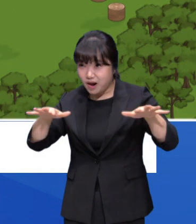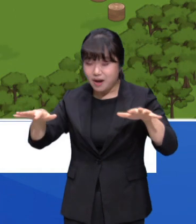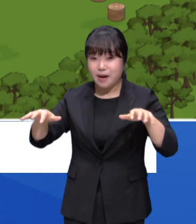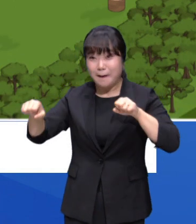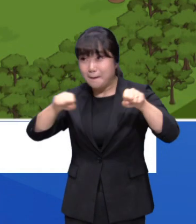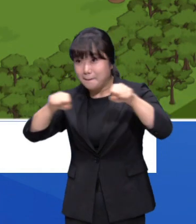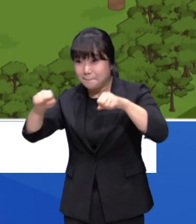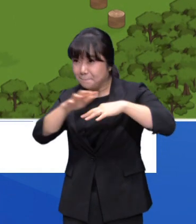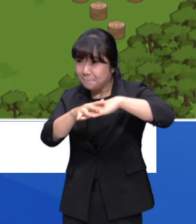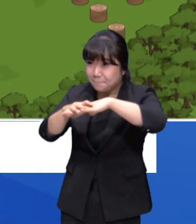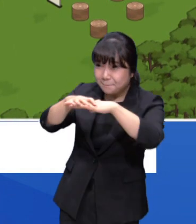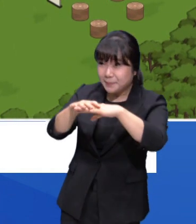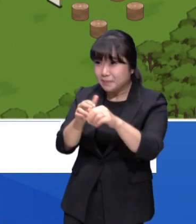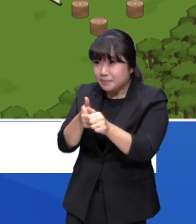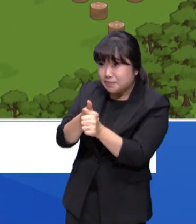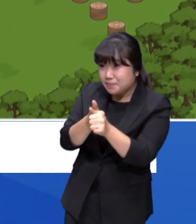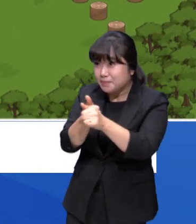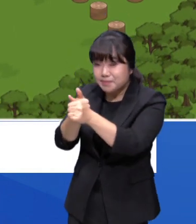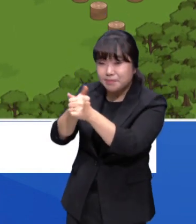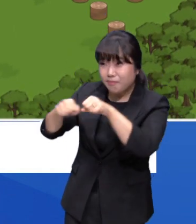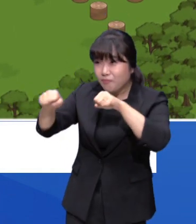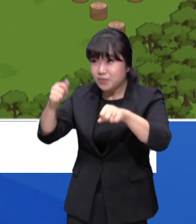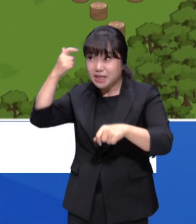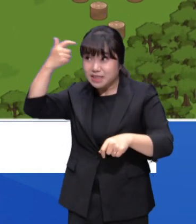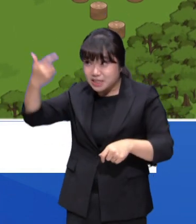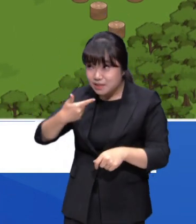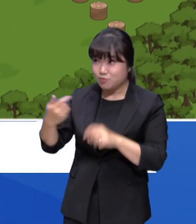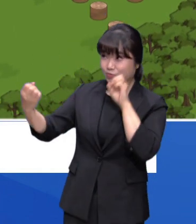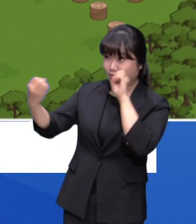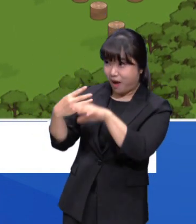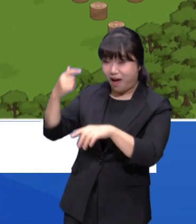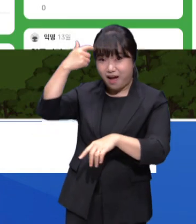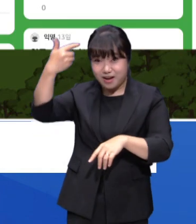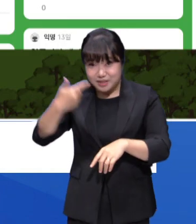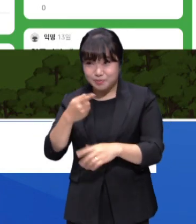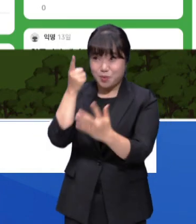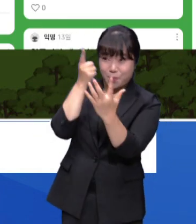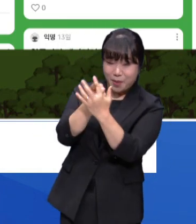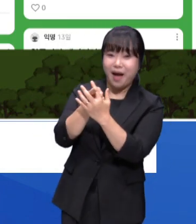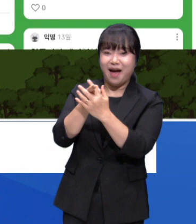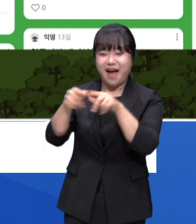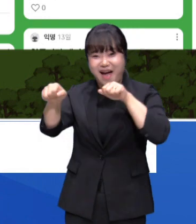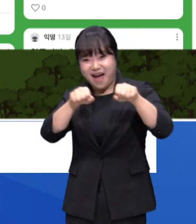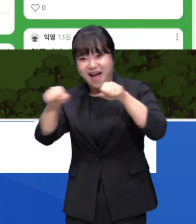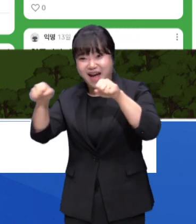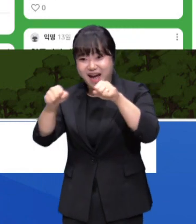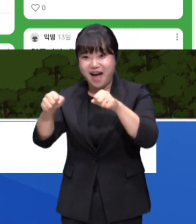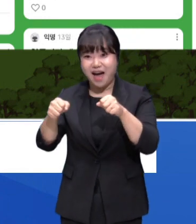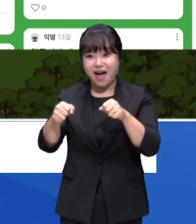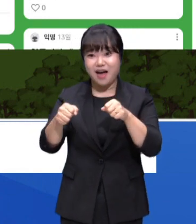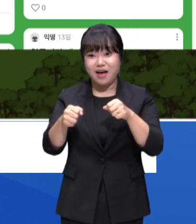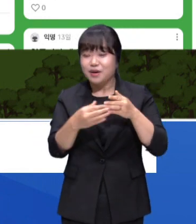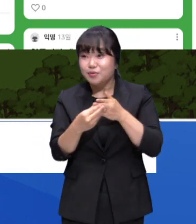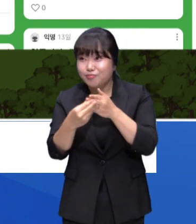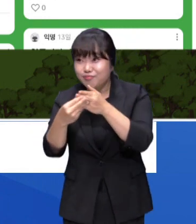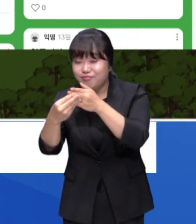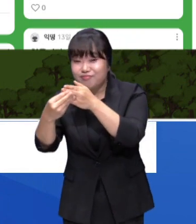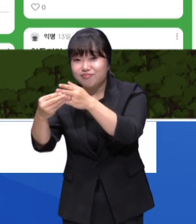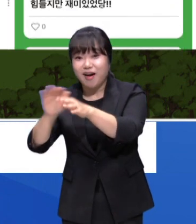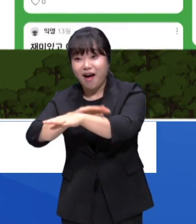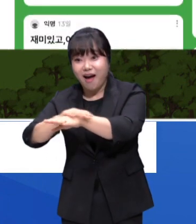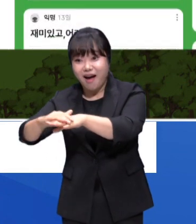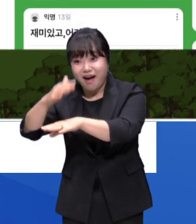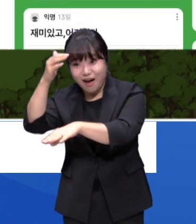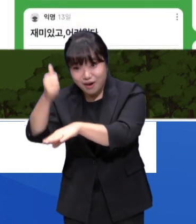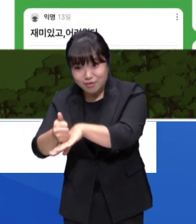맵을 따라가면서 퀴즈를 풀고 이렇게 따라가다 보면 자연적으로 이제 몰입이 되고 그리고